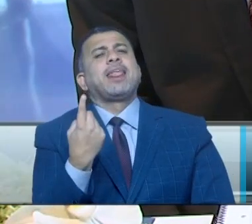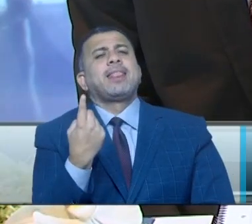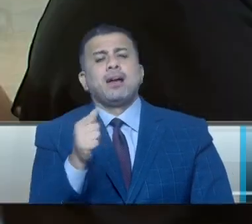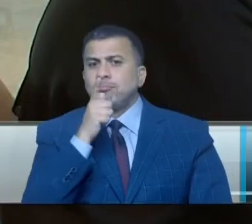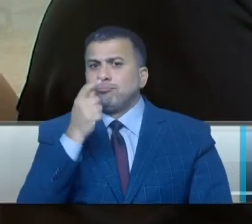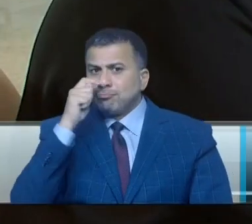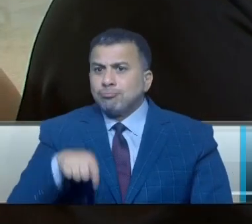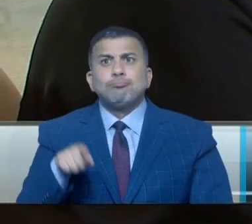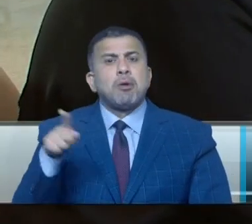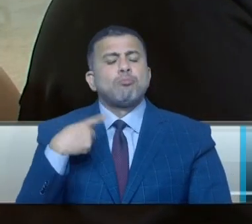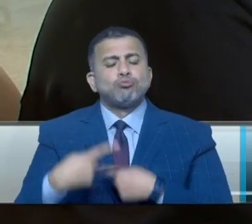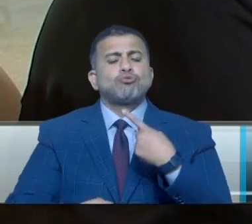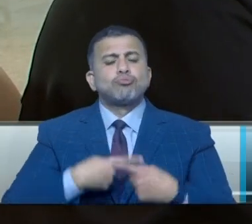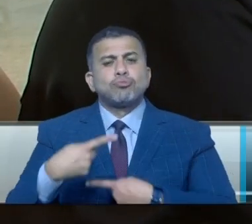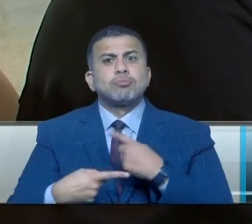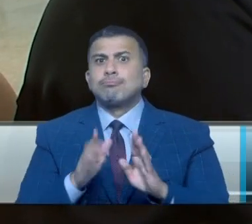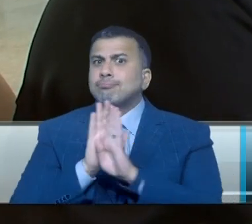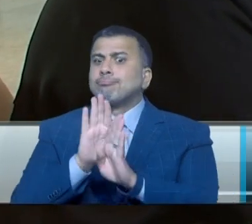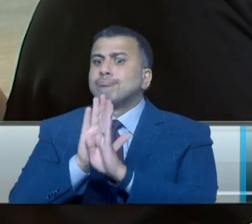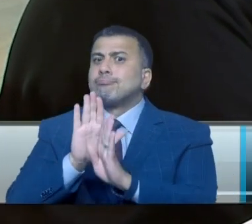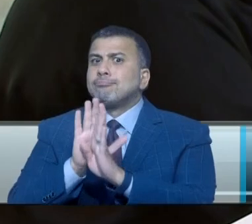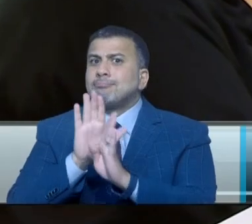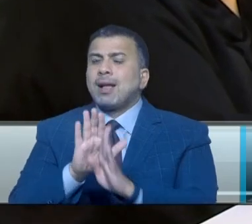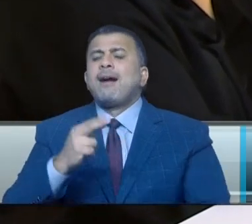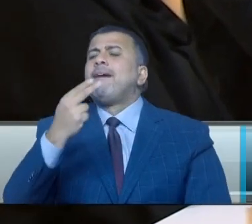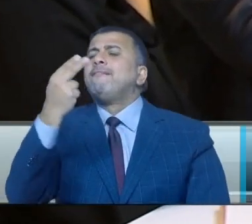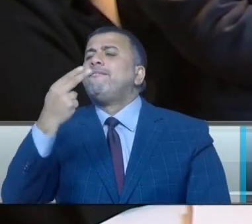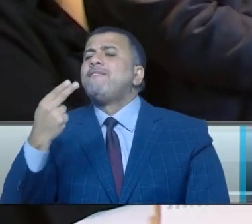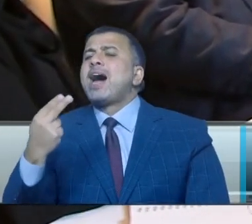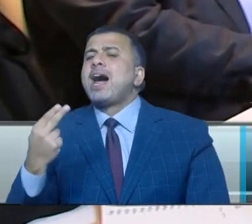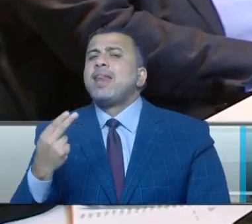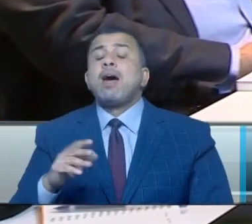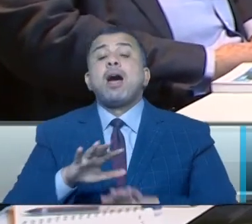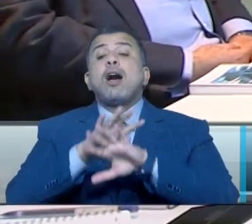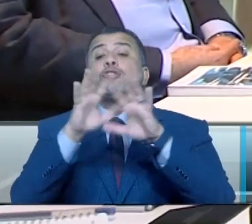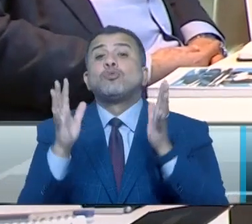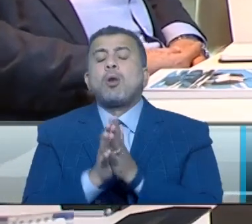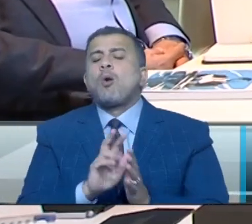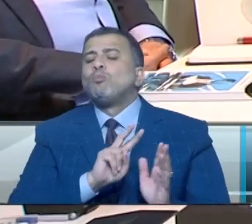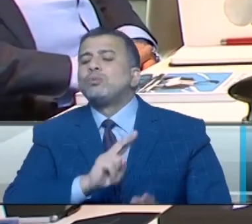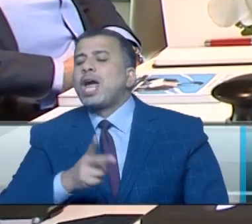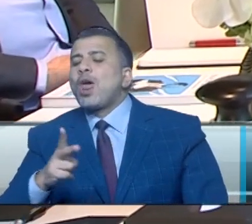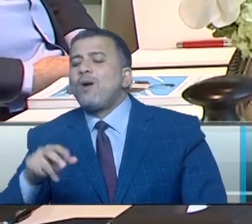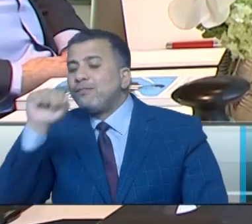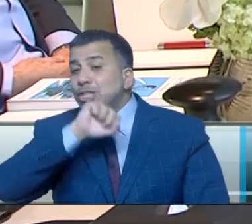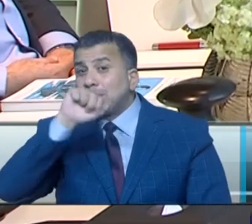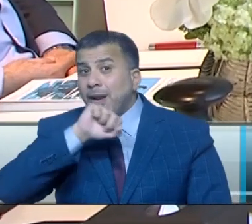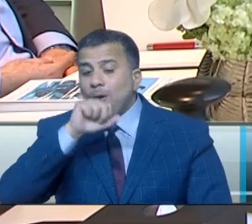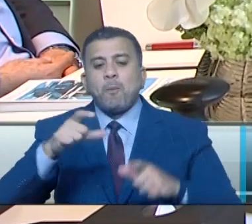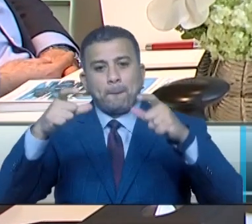لالتزامها المستمر برعايه ودعم مشهد فني اكثر شمولا وتنوعا في الشارقه